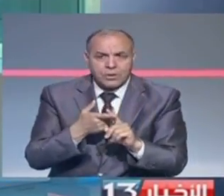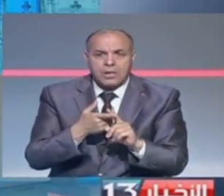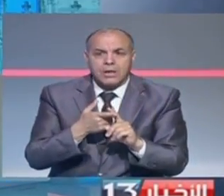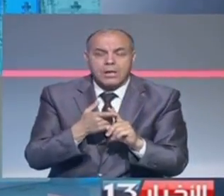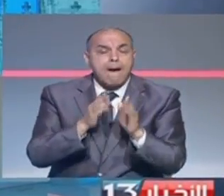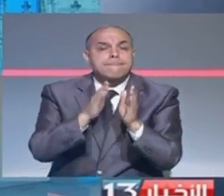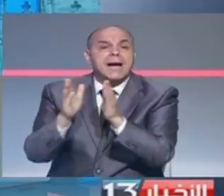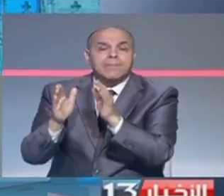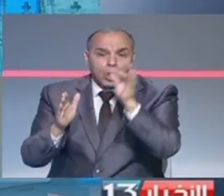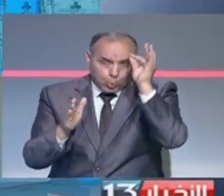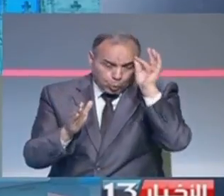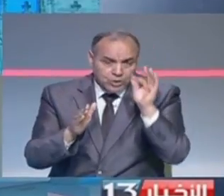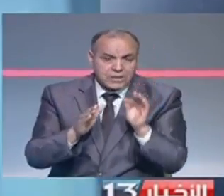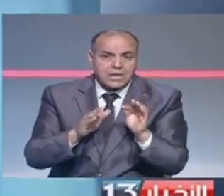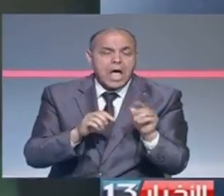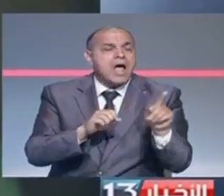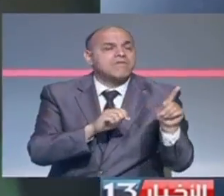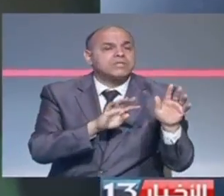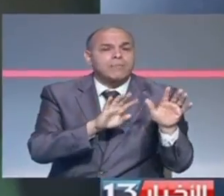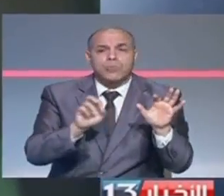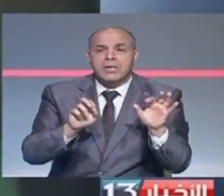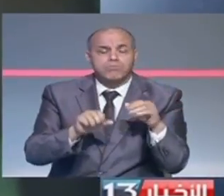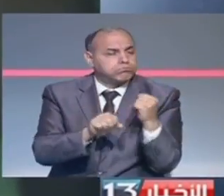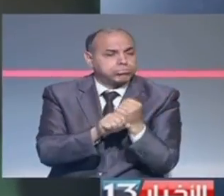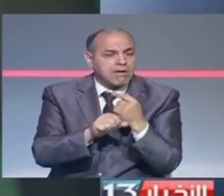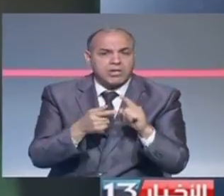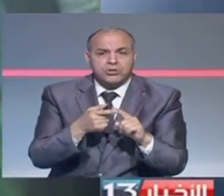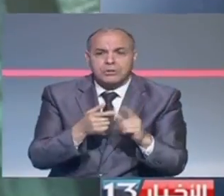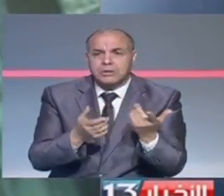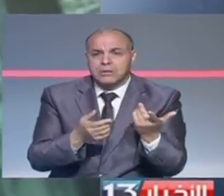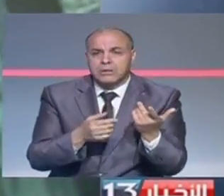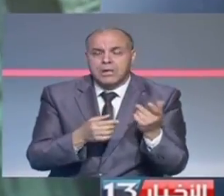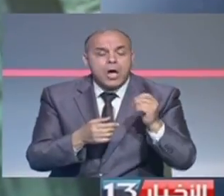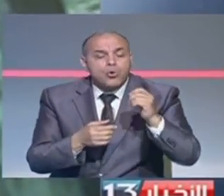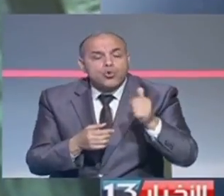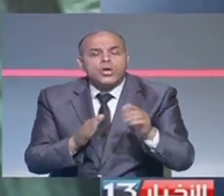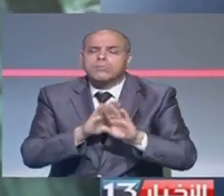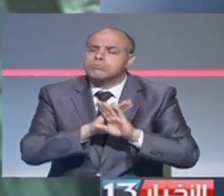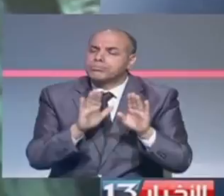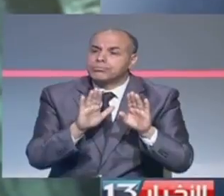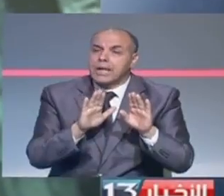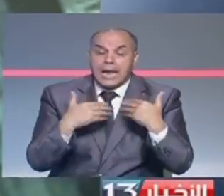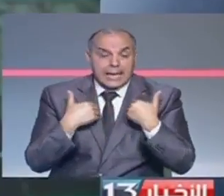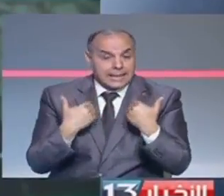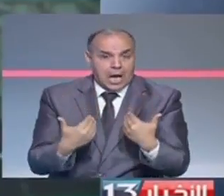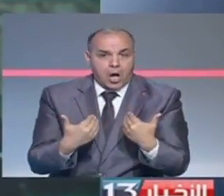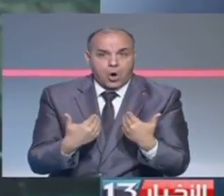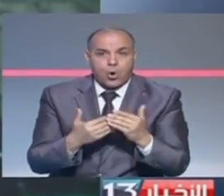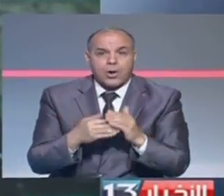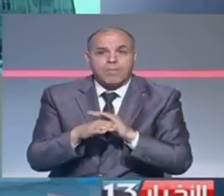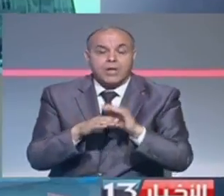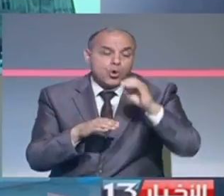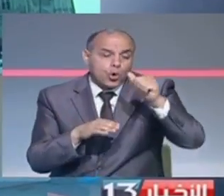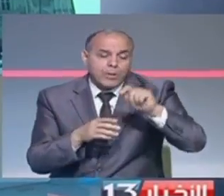المكتبه الوطنيه منذ سنوات تستثمر في اه نحن اه بطرق